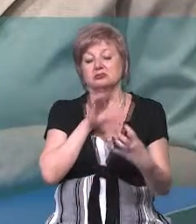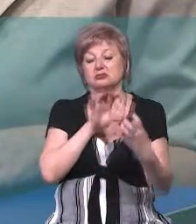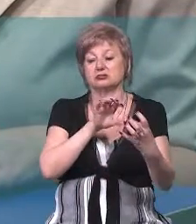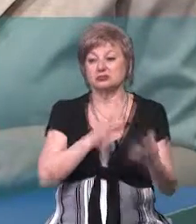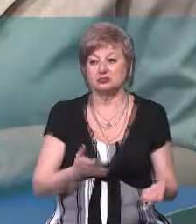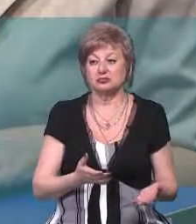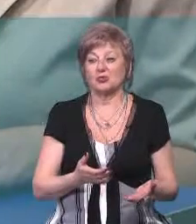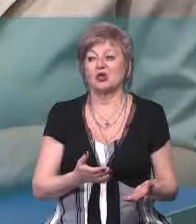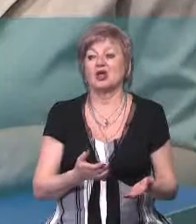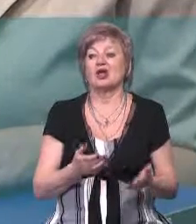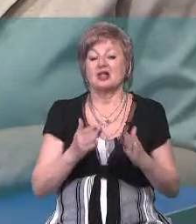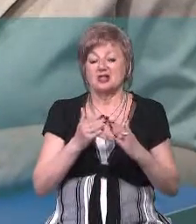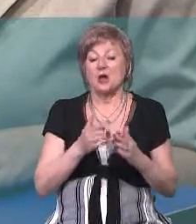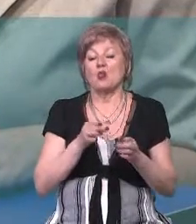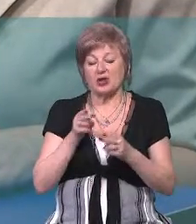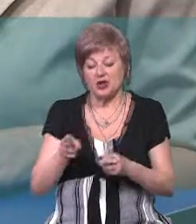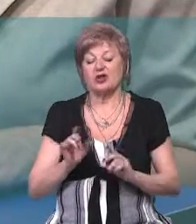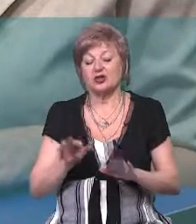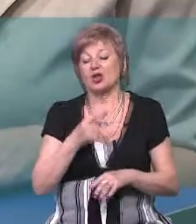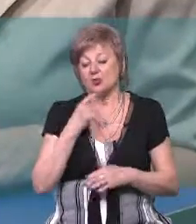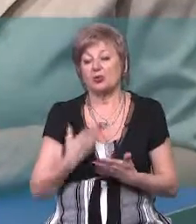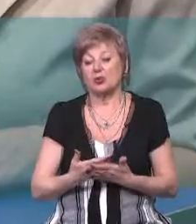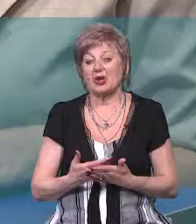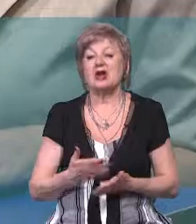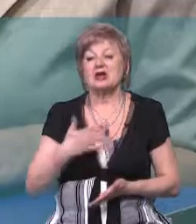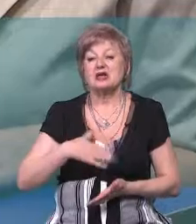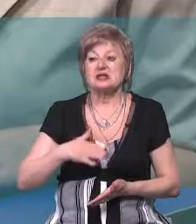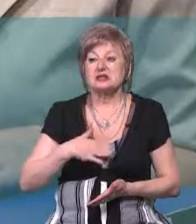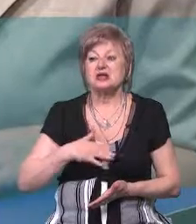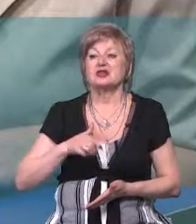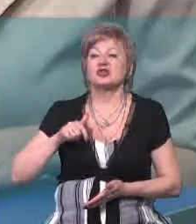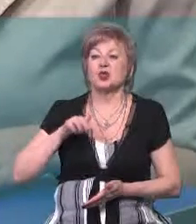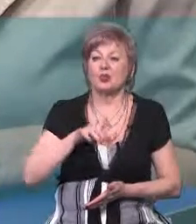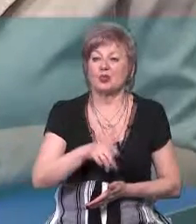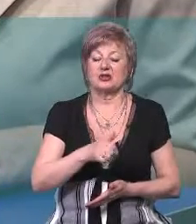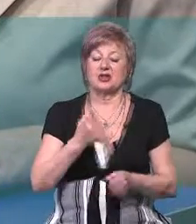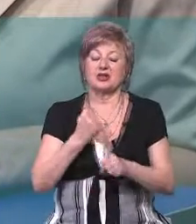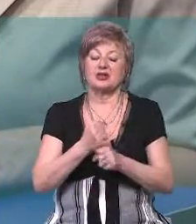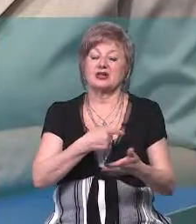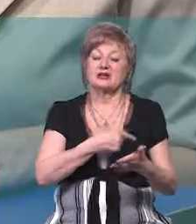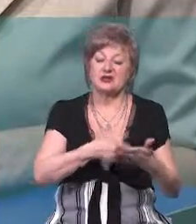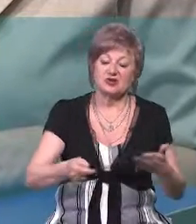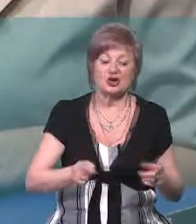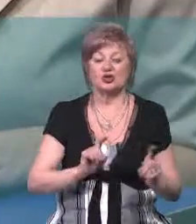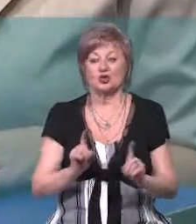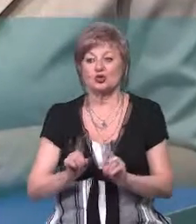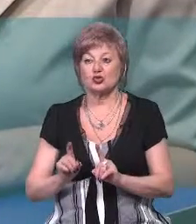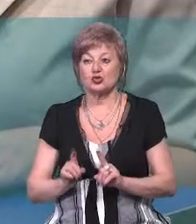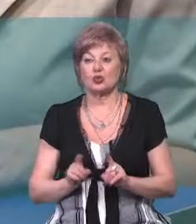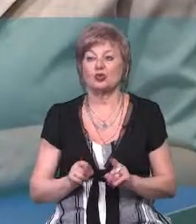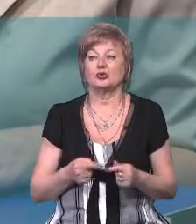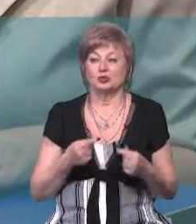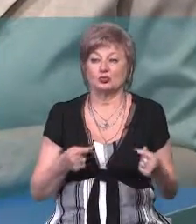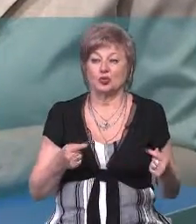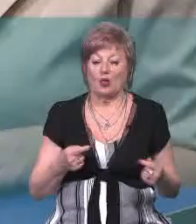ж доїхати додому, тому що справ багато, да? Навіщо це там іти, там, робити зауваження, да? Або ще щось бачити. Слідча, яка